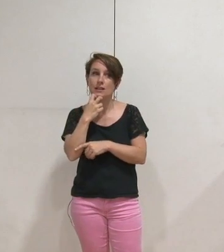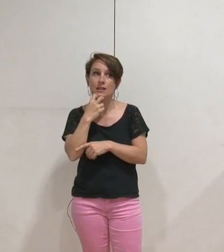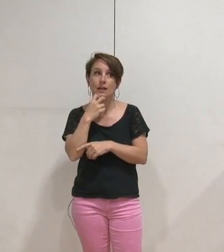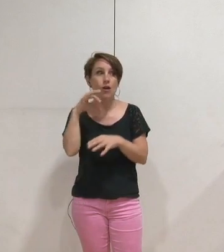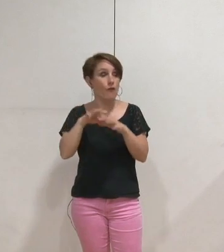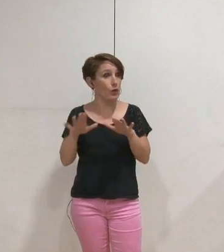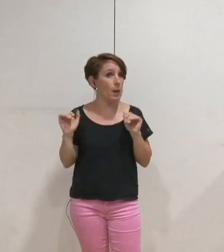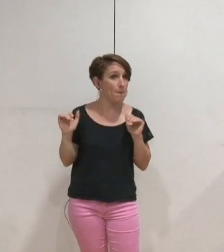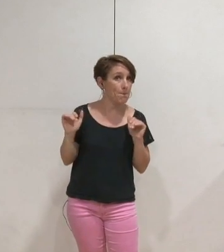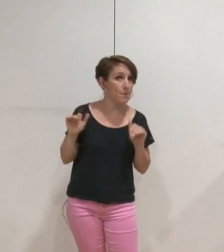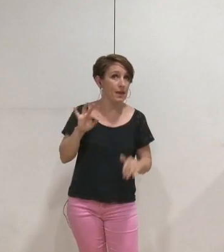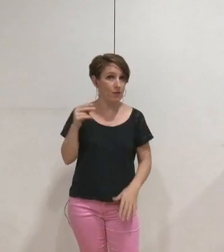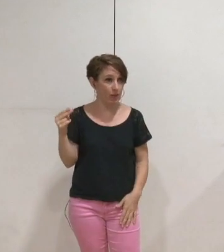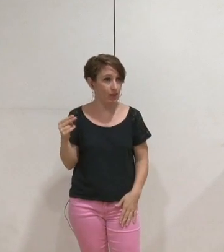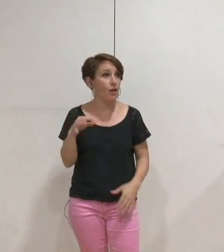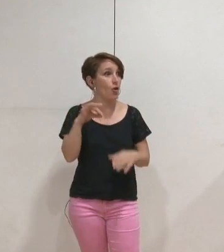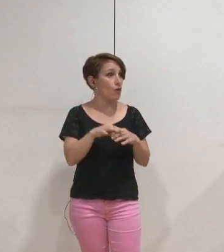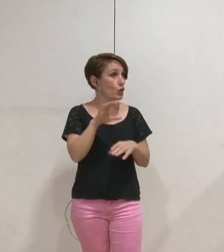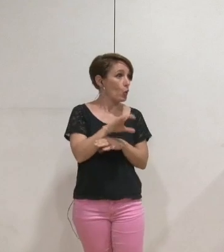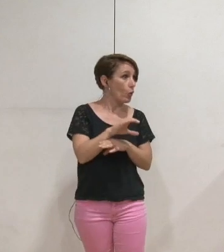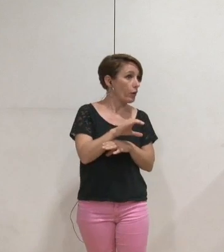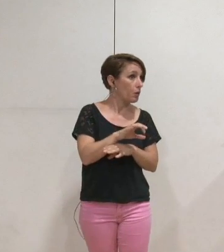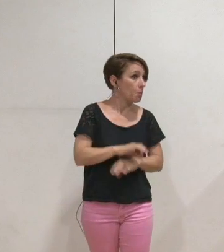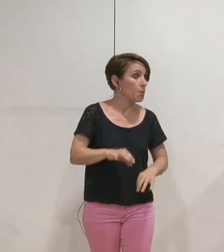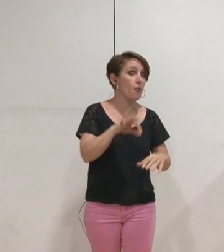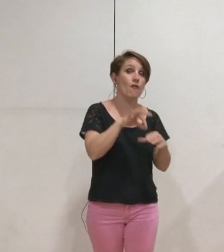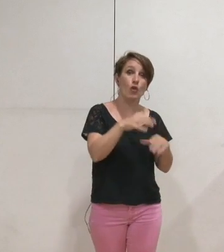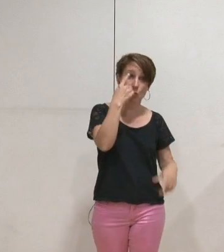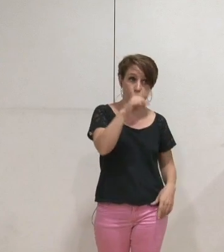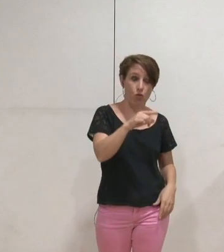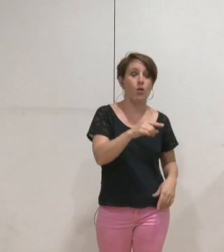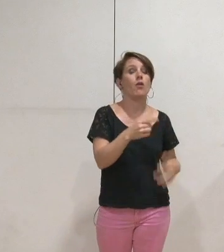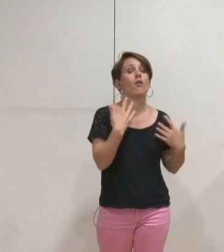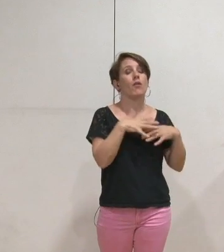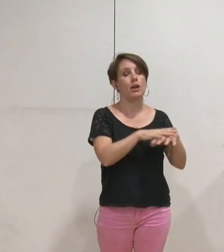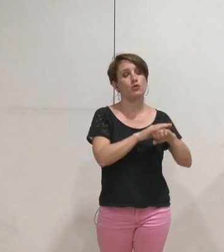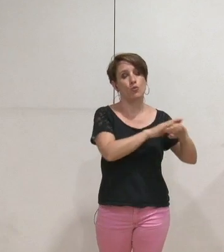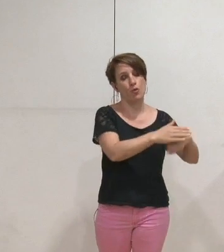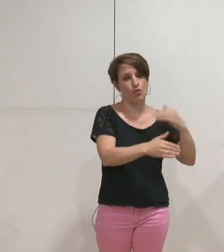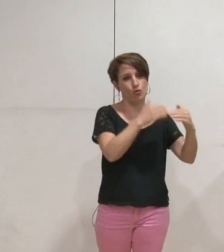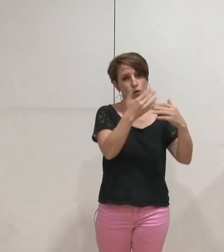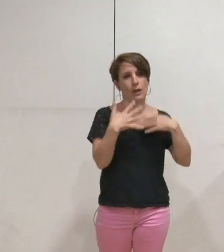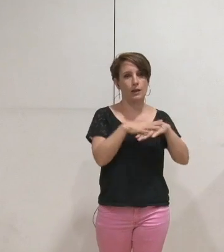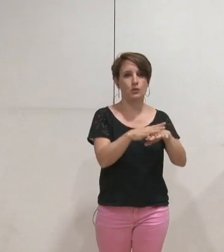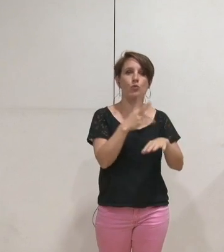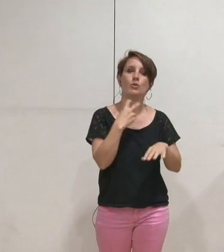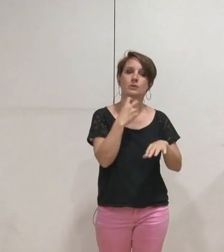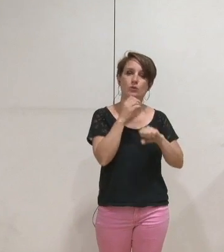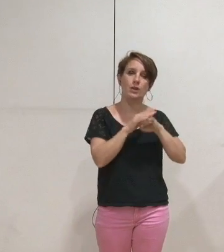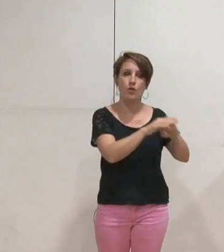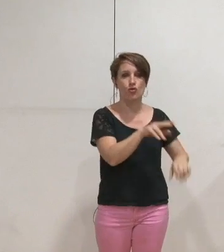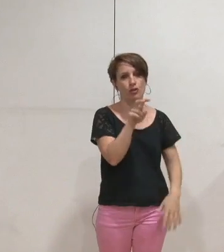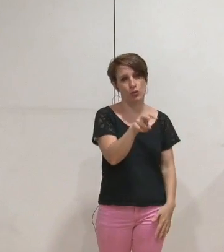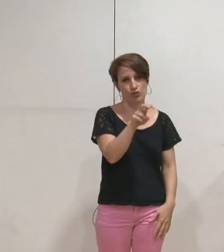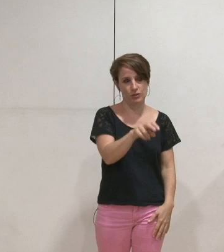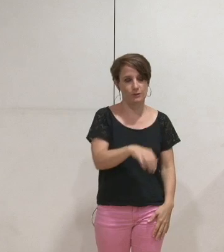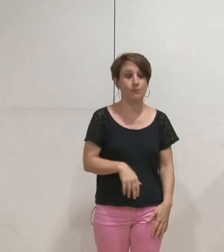s'abstient Front National qui vote contre qui vote pour rassemblement de gauche et de progrès rassemblement citoyen de la gauche et